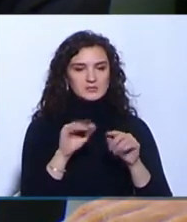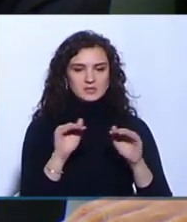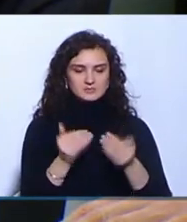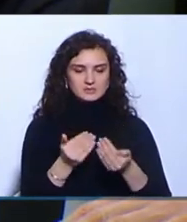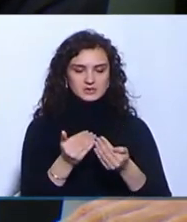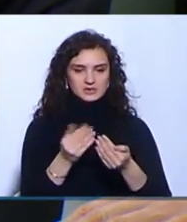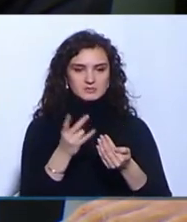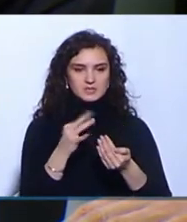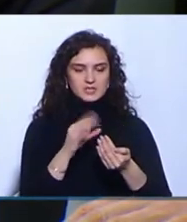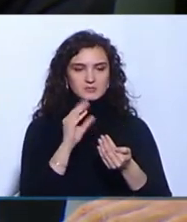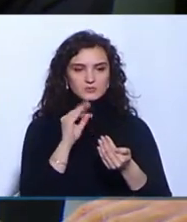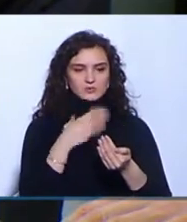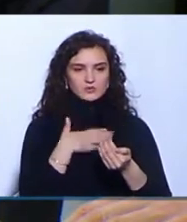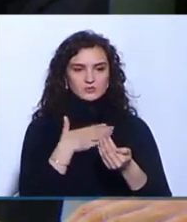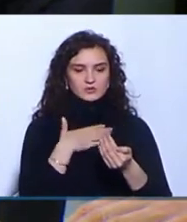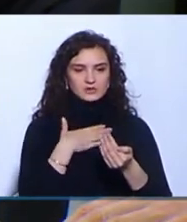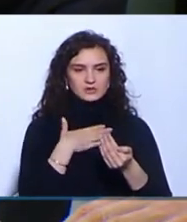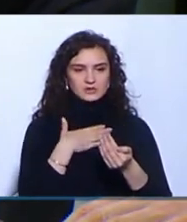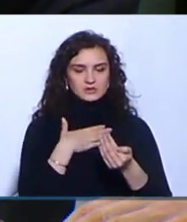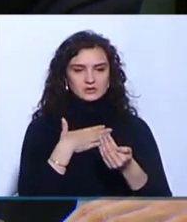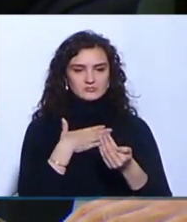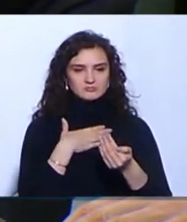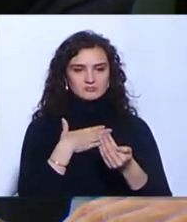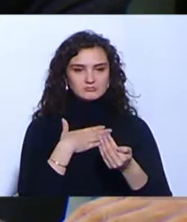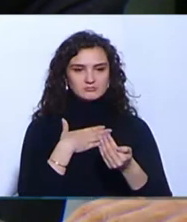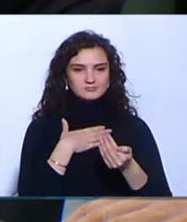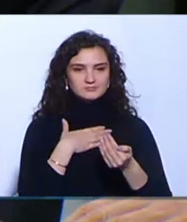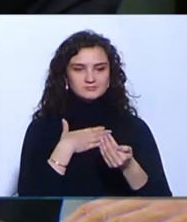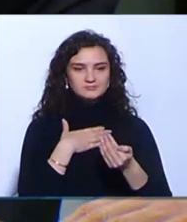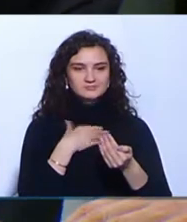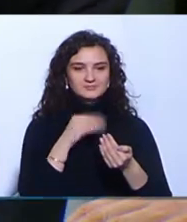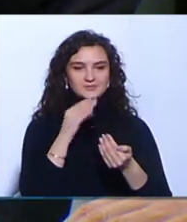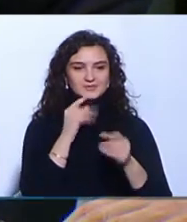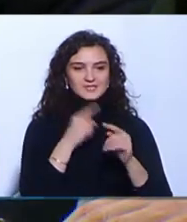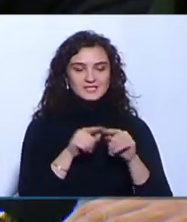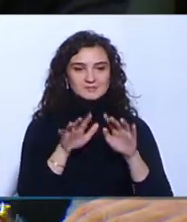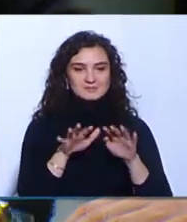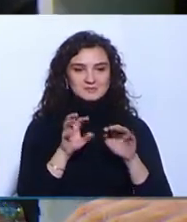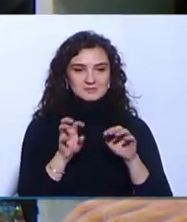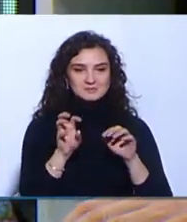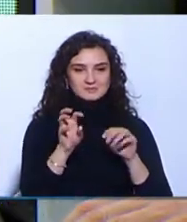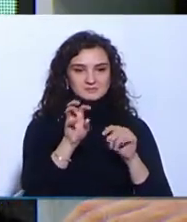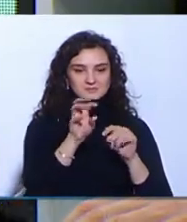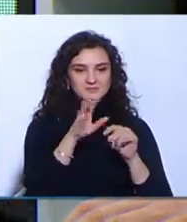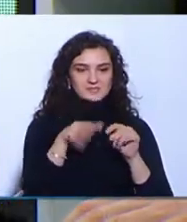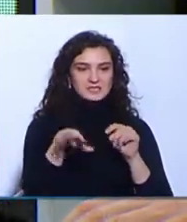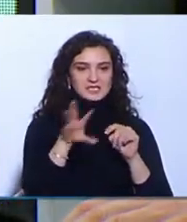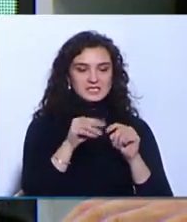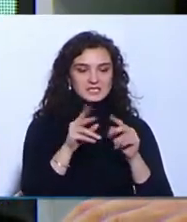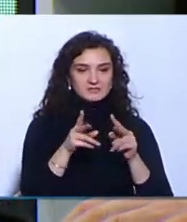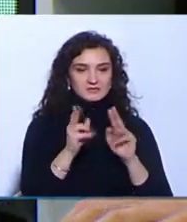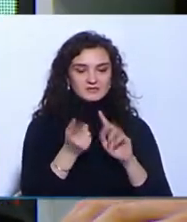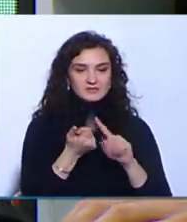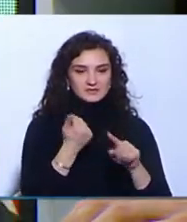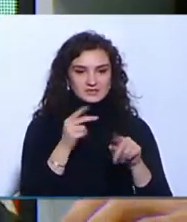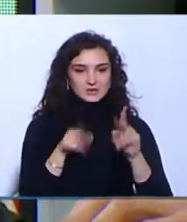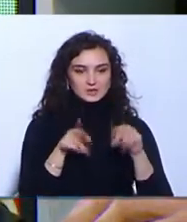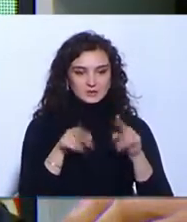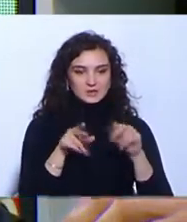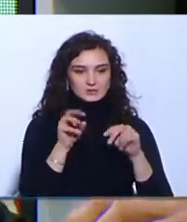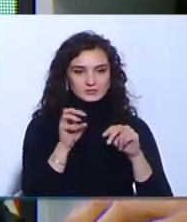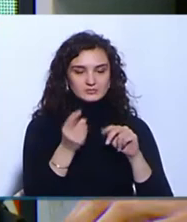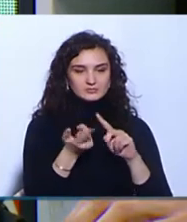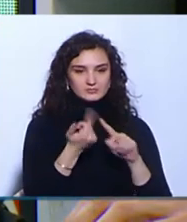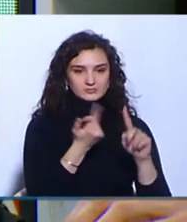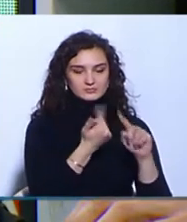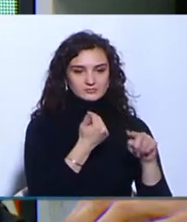ცირდება. მაგრამ როდესაც ჩვენ რეგიონული ლიმფადენექტომია, ანუ როდესაც იმ მიმდებარე ლიმფურ კვანძებს ძალიანად ვკვეთ ქირურგიულად,